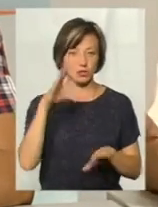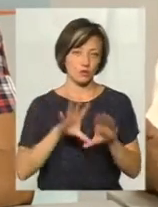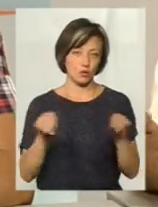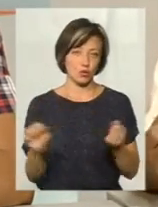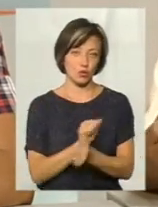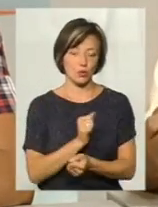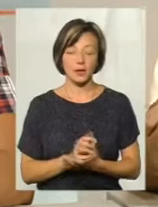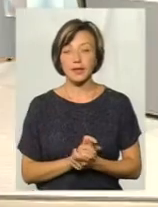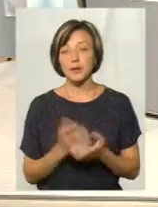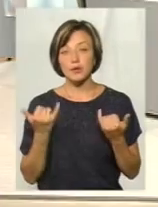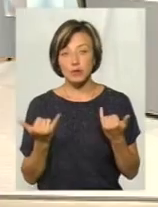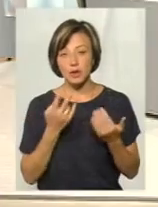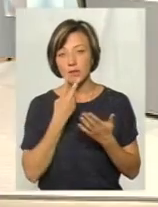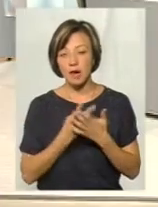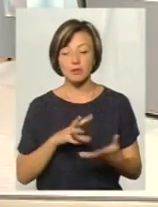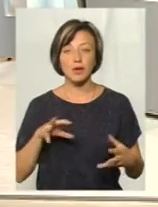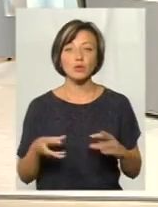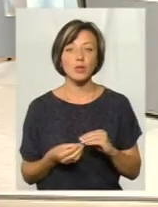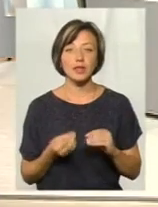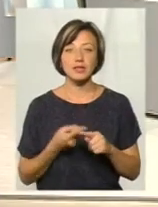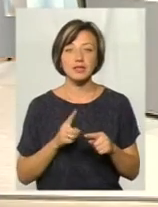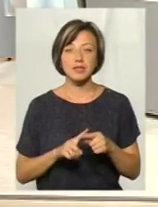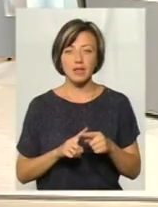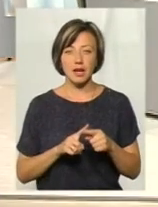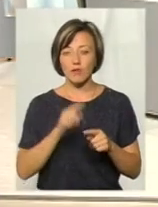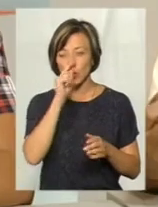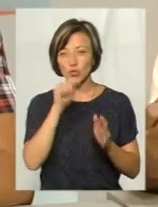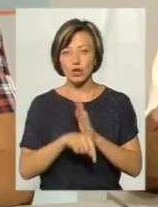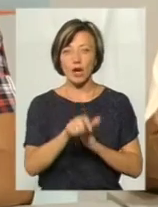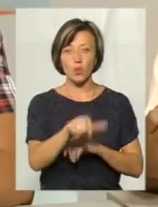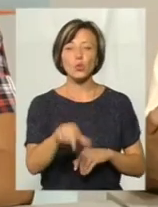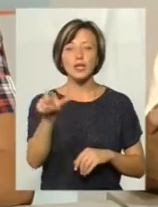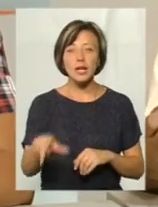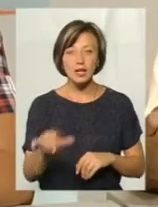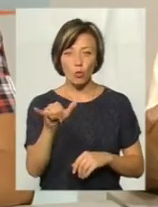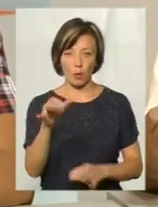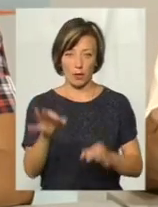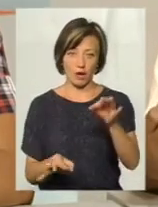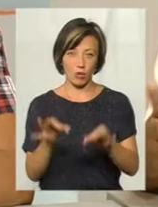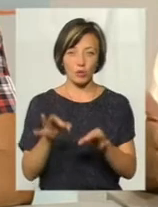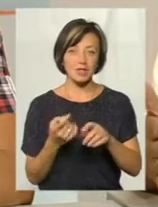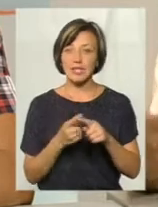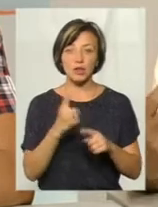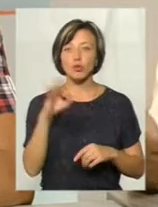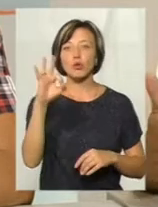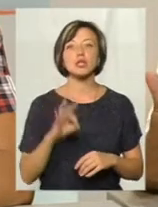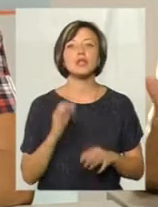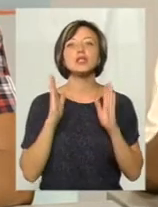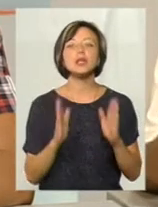ми бачимо сьогодні оці наслідки техногенних оцих дій. Це не 100%, що